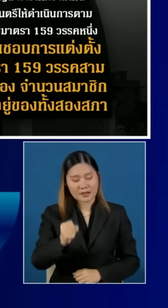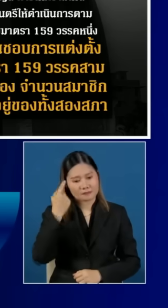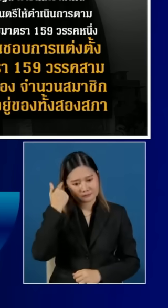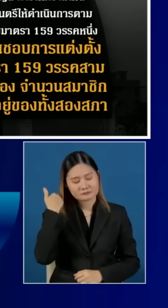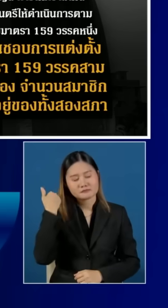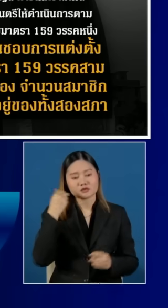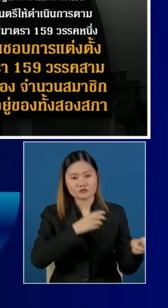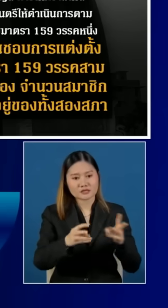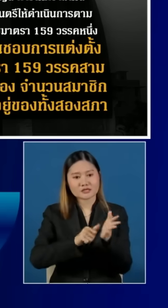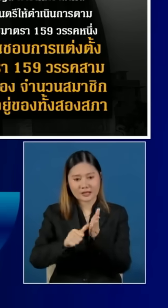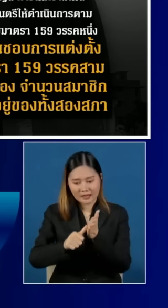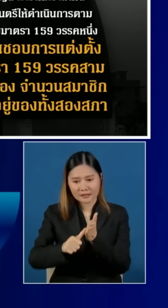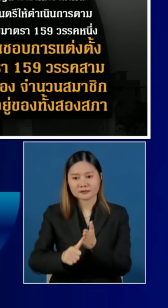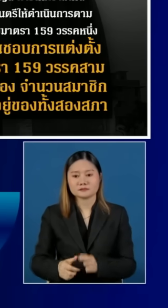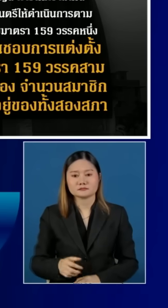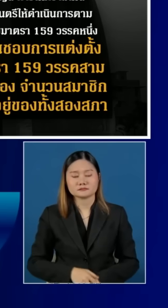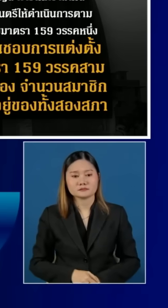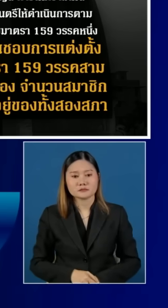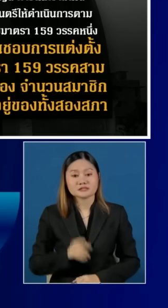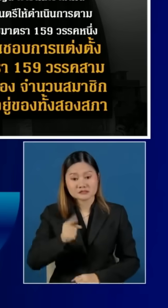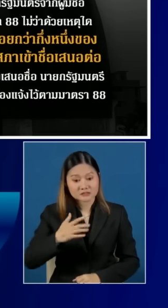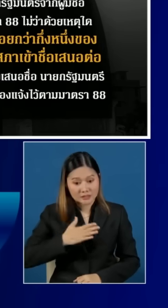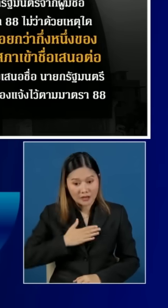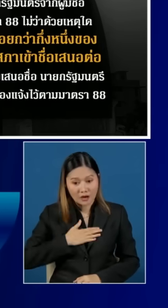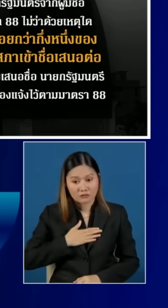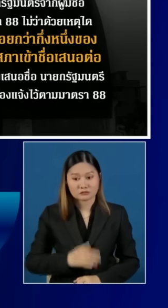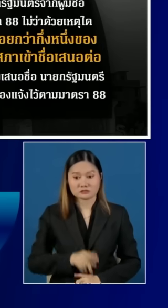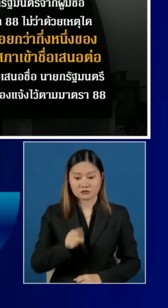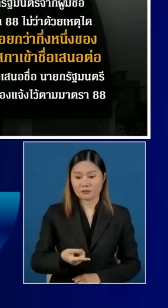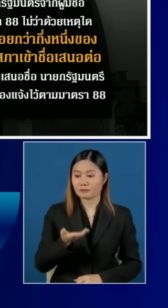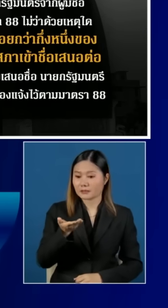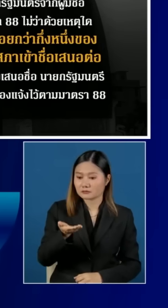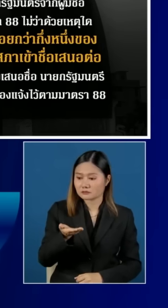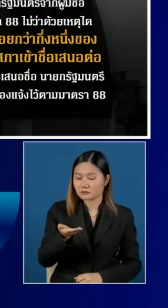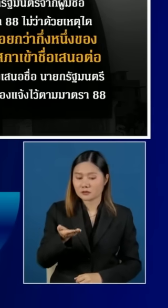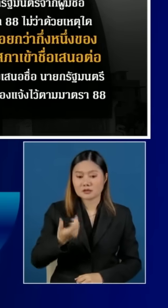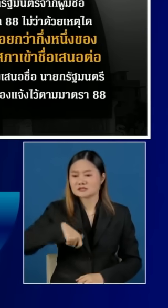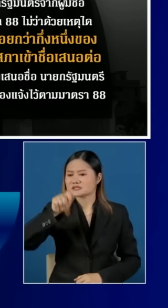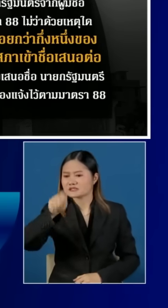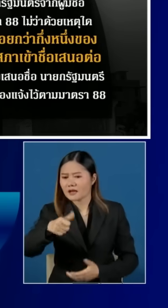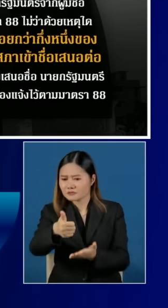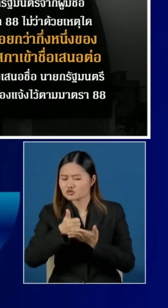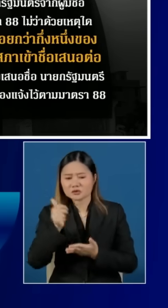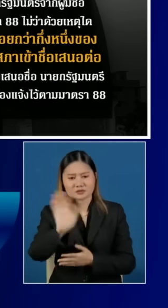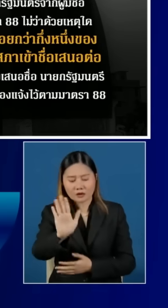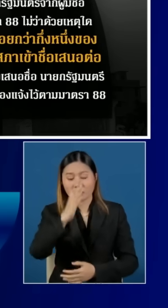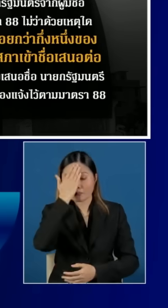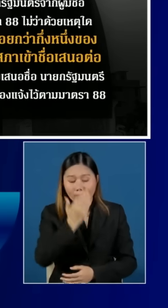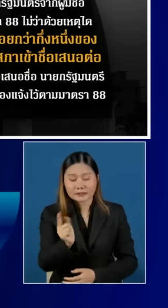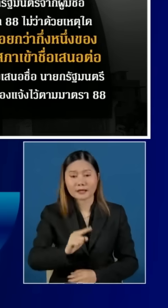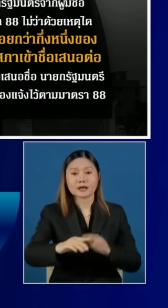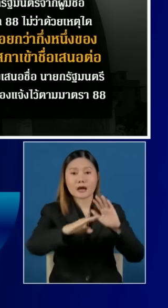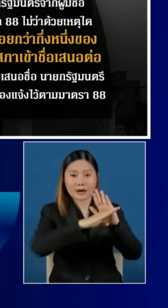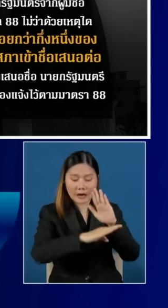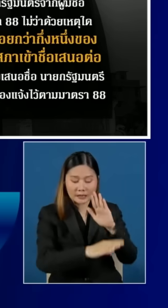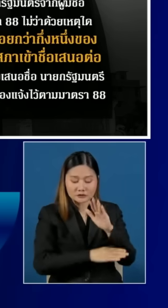ยใช้กลไกของสภาได้ความเป็นจริงแล้วเราไม่มีความจำเป็นต้องไปพึ่งพาศาลรัฐธรรมนูญเลยเพราะกระบวนการ